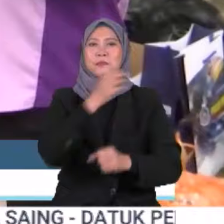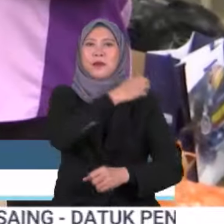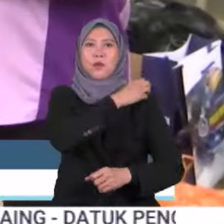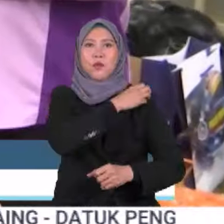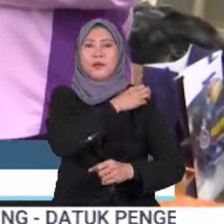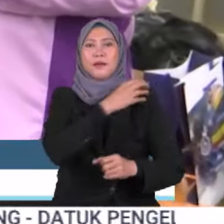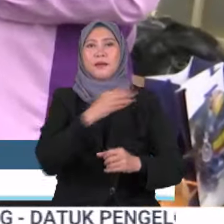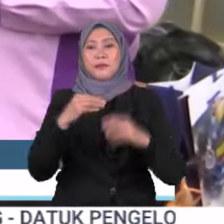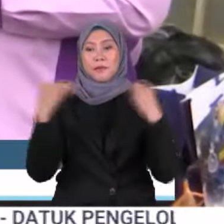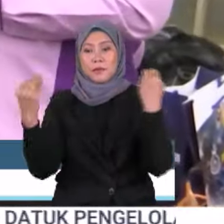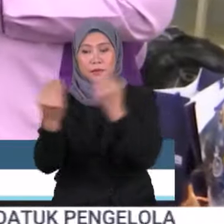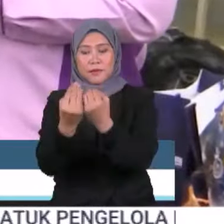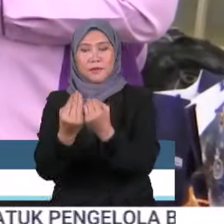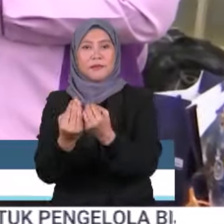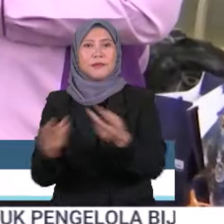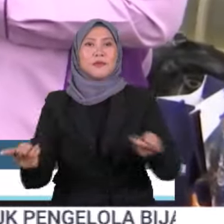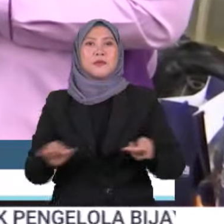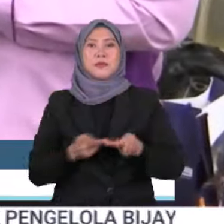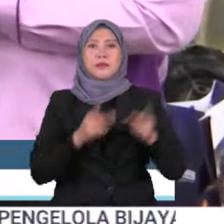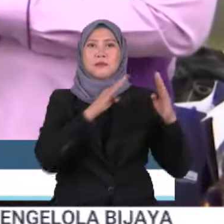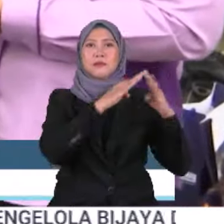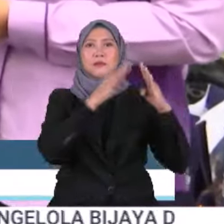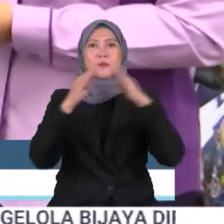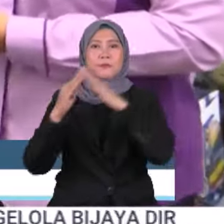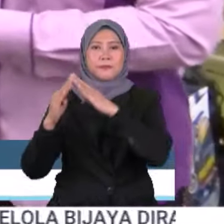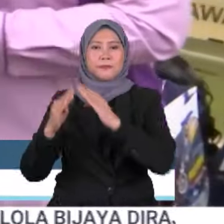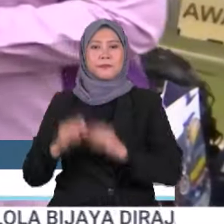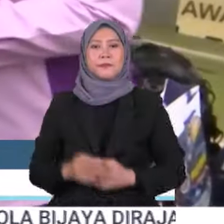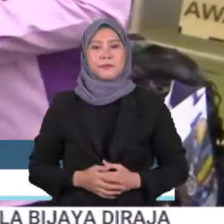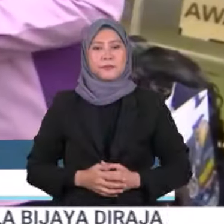pegawai dengan masyarakat di kawasan perumahan.